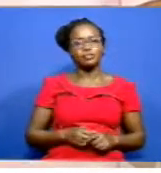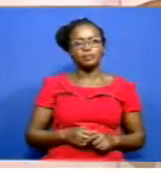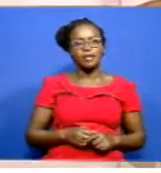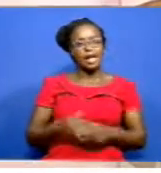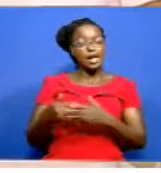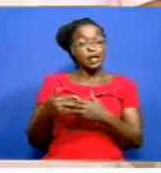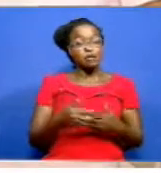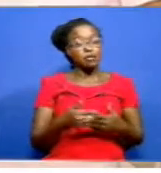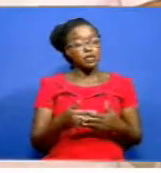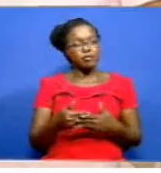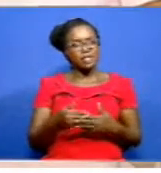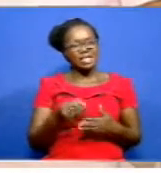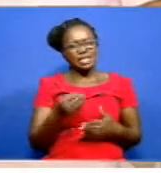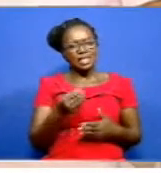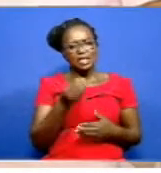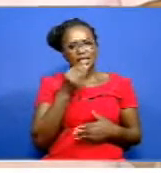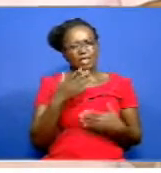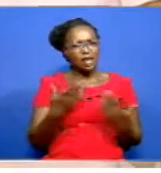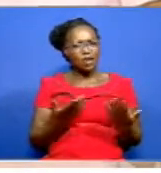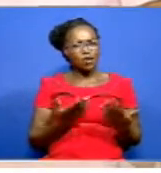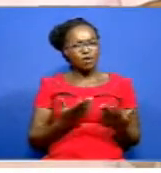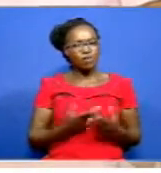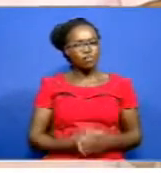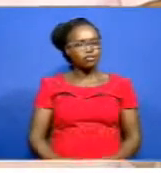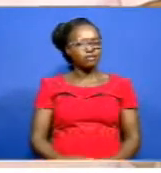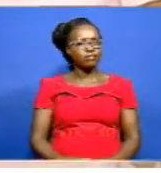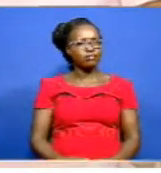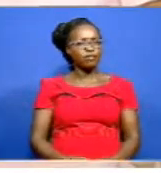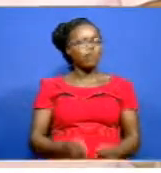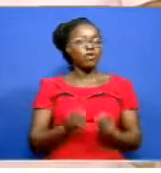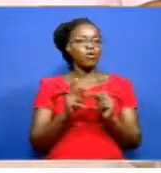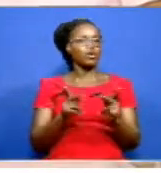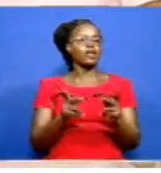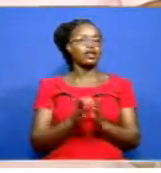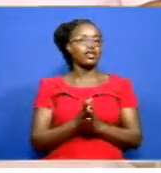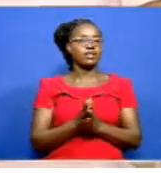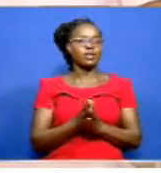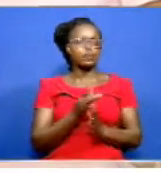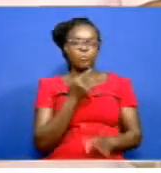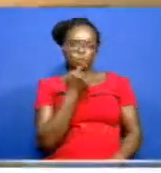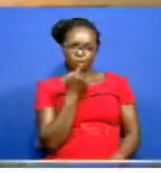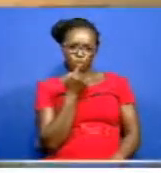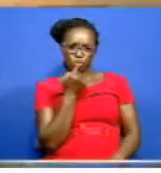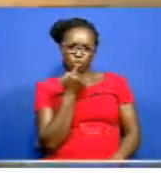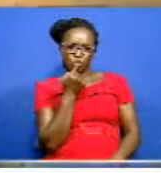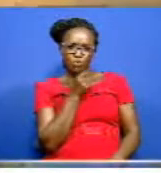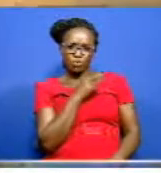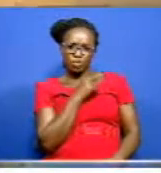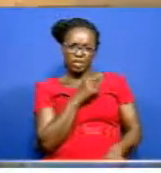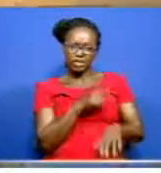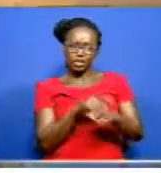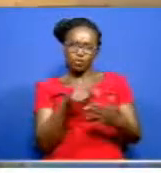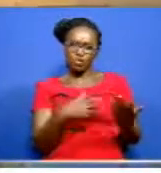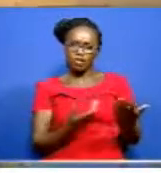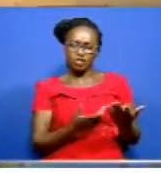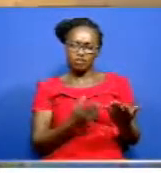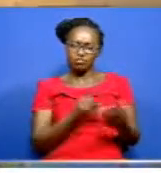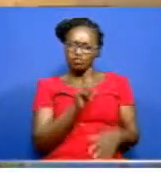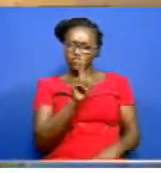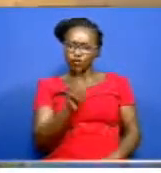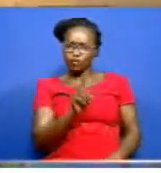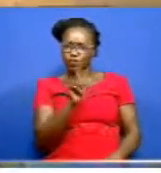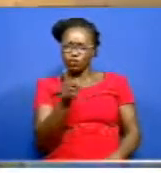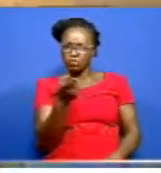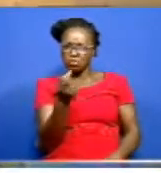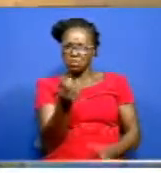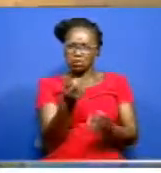mtoto amekulaje? Sasa kwambia mtoto amekula saa, ulimnyonyesha saa ngapi? Sasa hapo hizo maswali kidogo